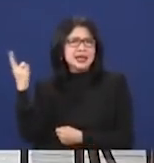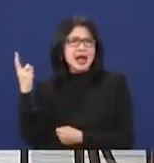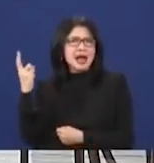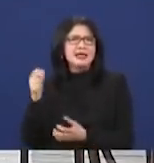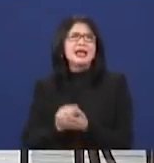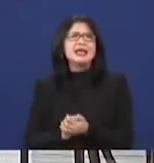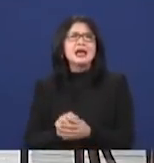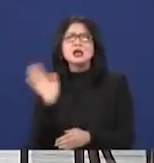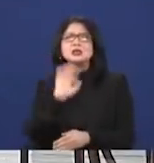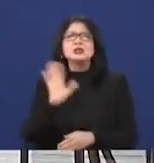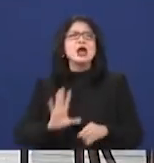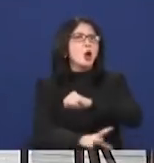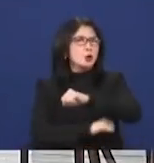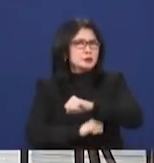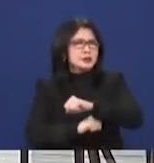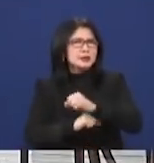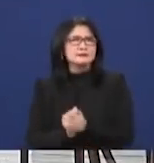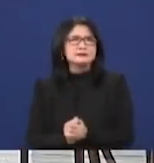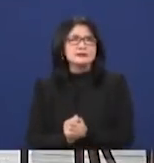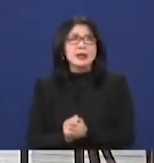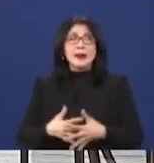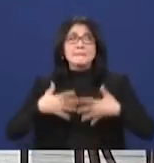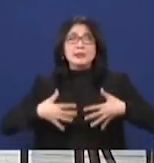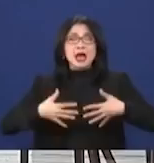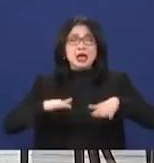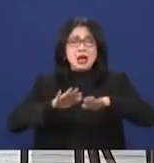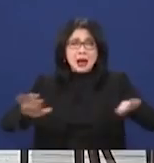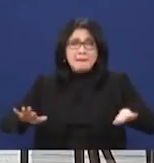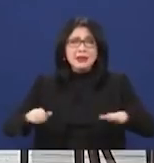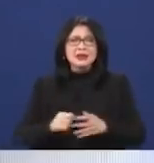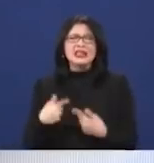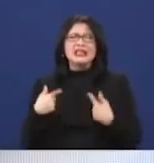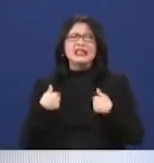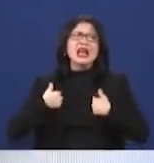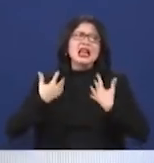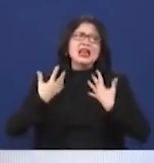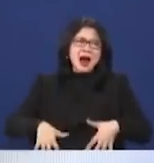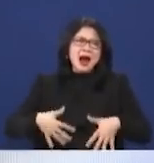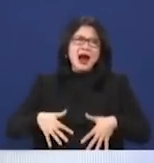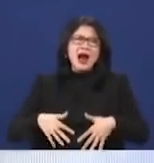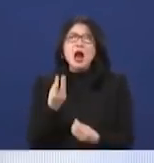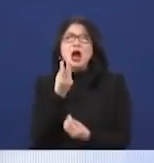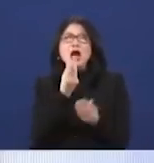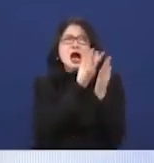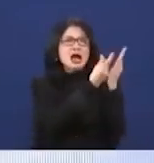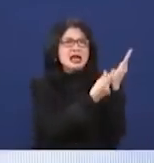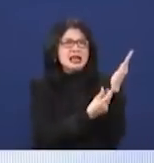tidak korup. Di bidang pertahanan keamanan, kita terlalu lemah. Anggaran kita terlalu